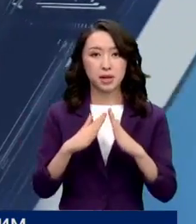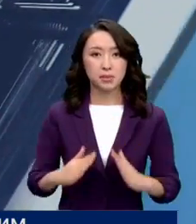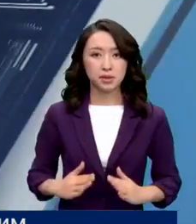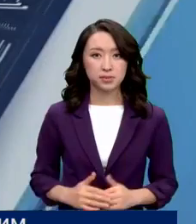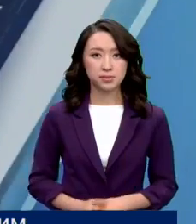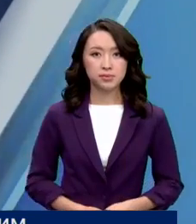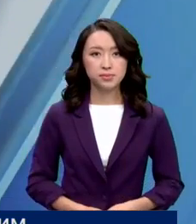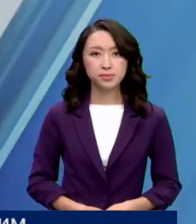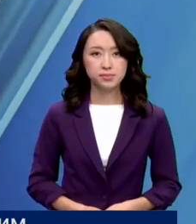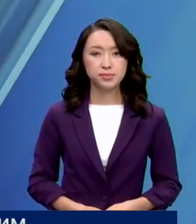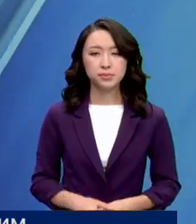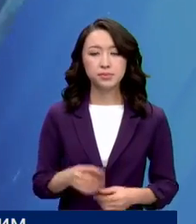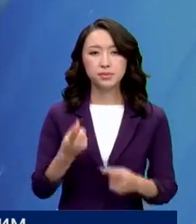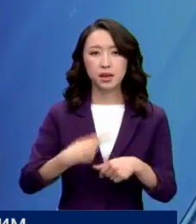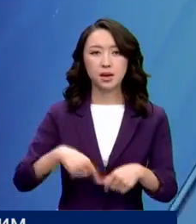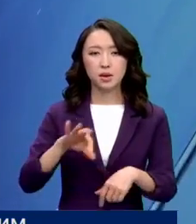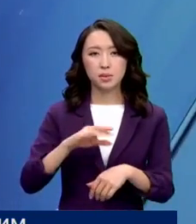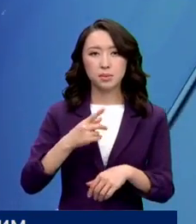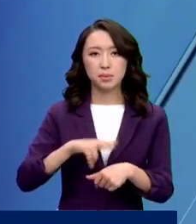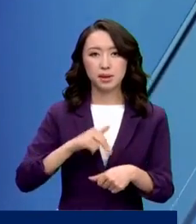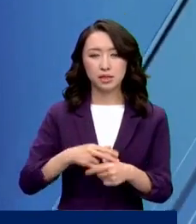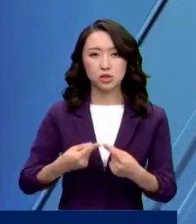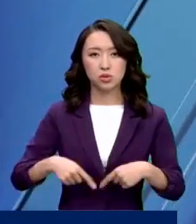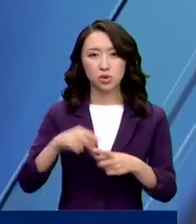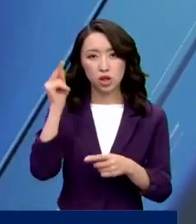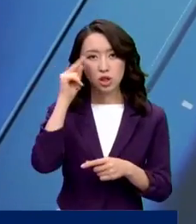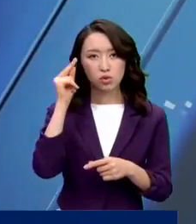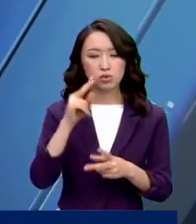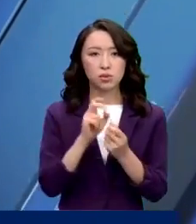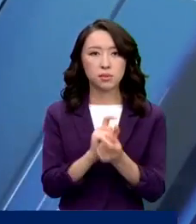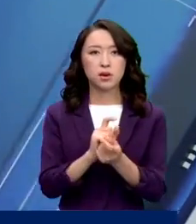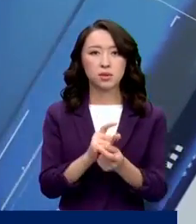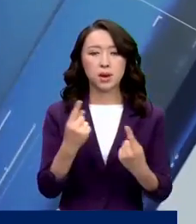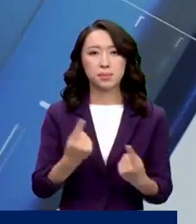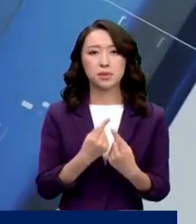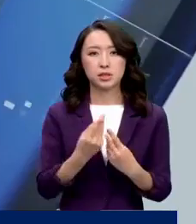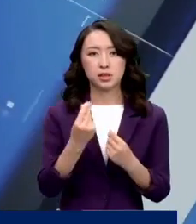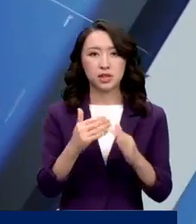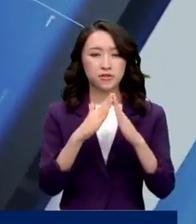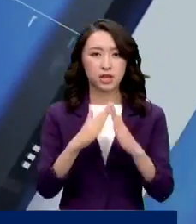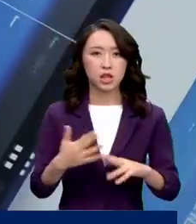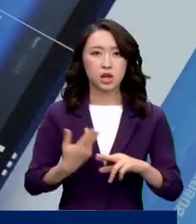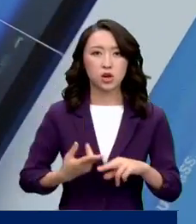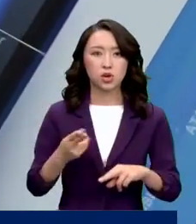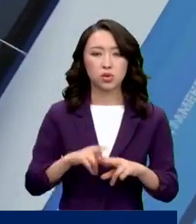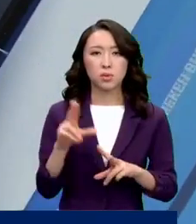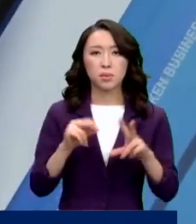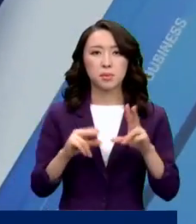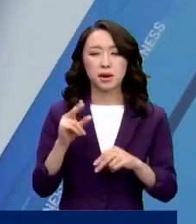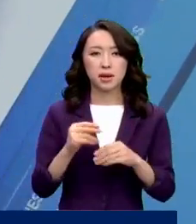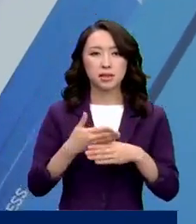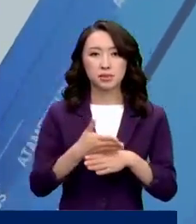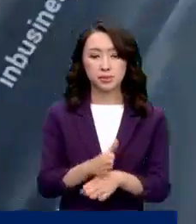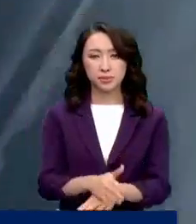То наши правоохранительные органы уже научились вести борьбу с классическими финансовыми пирамидами, которые там пытаются